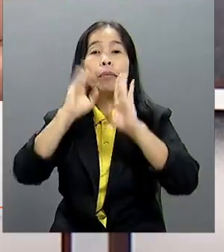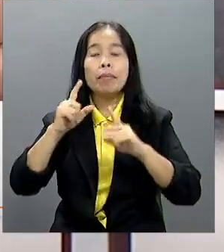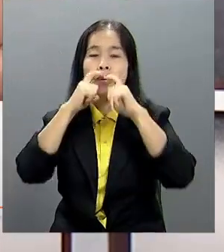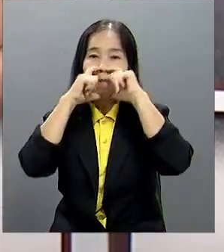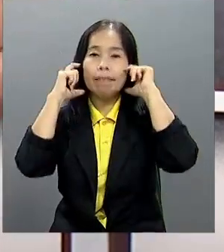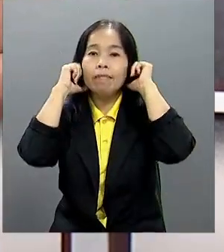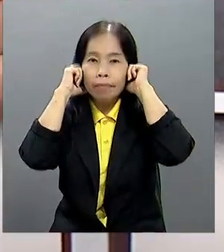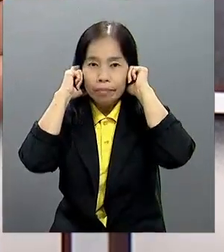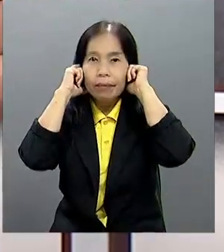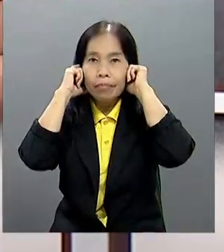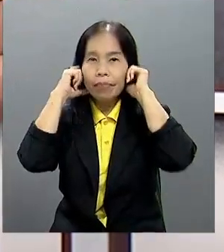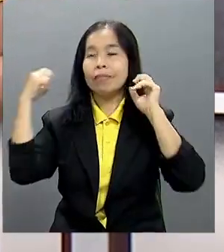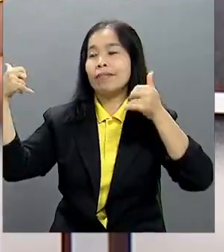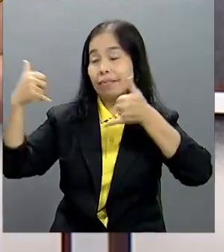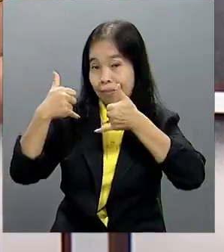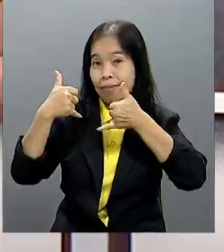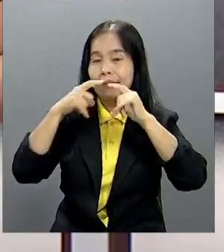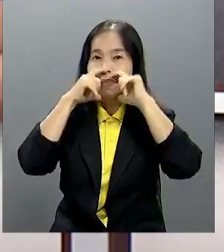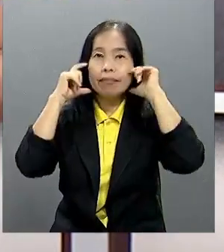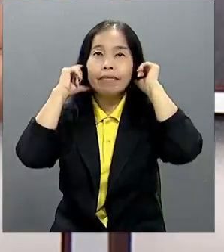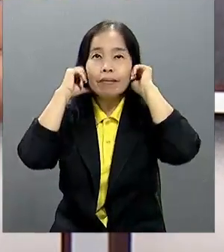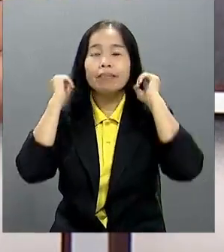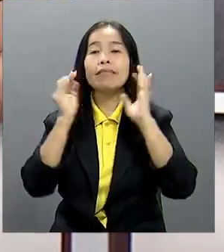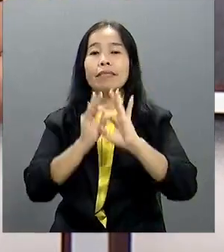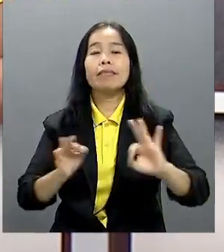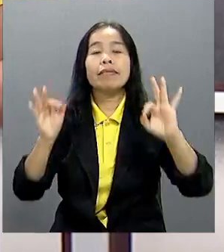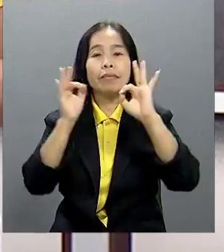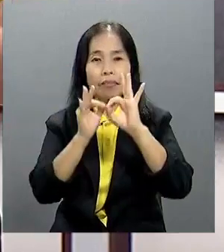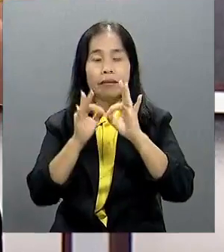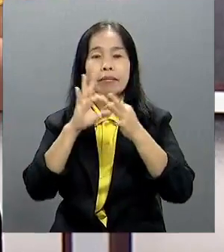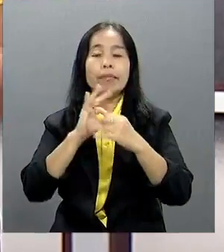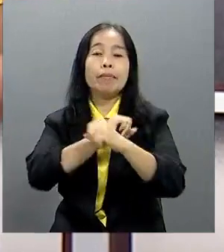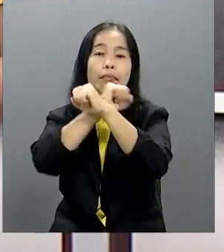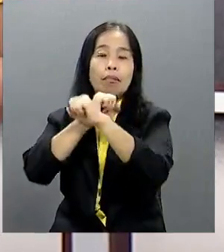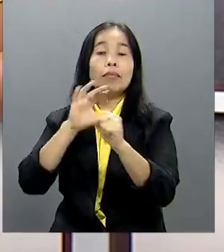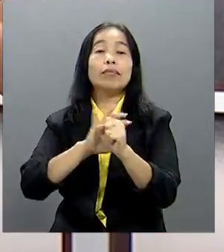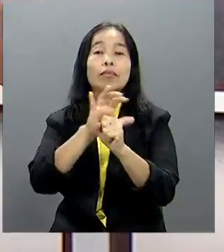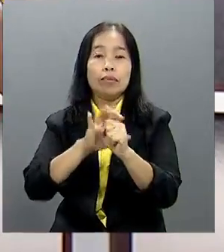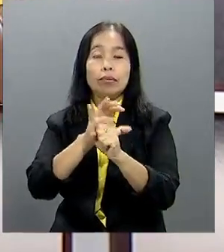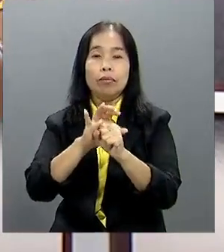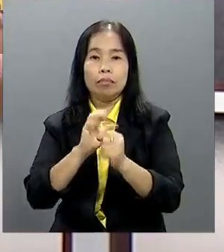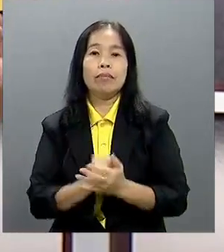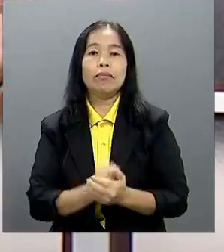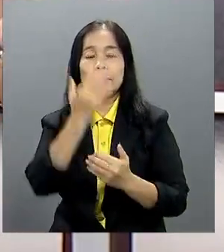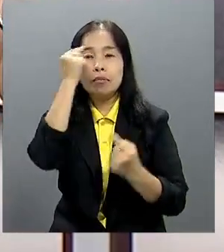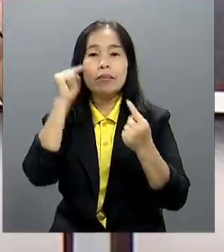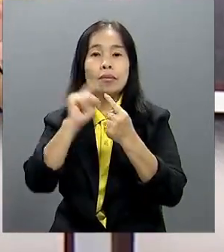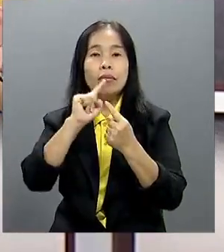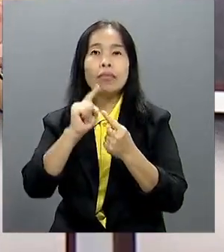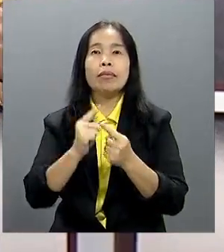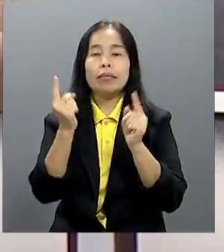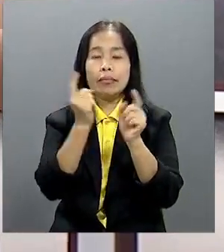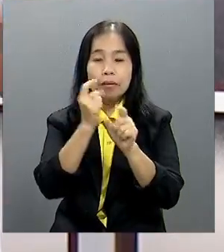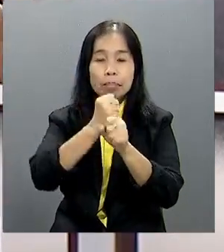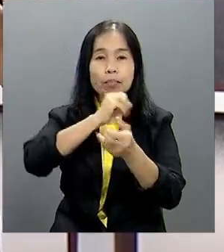ค่ะคุณผู้ชมคะเดี๋ยวนี้ต้องให้ความสำคัญเรื่องการป้องกันโควิดมากๆเลยโดยเฉพาะเรื่องการทำความสะอาดพื้นผิ